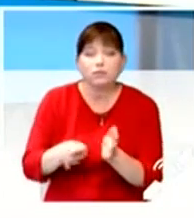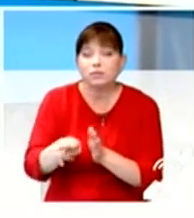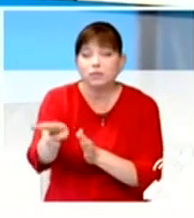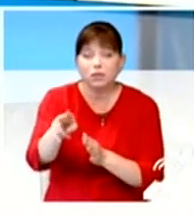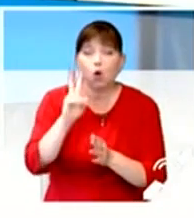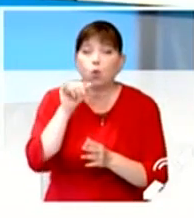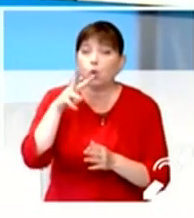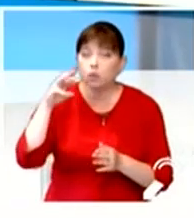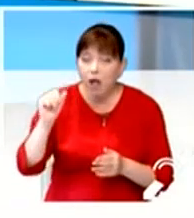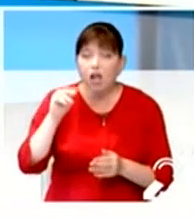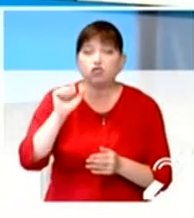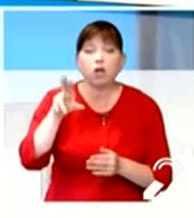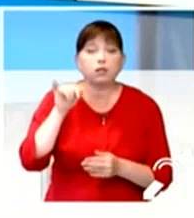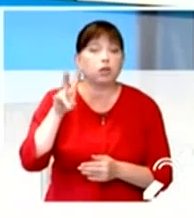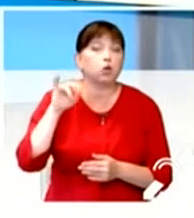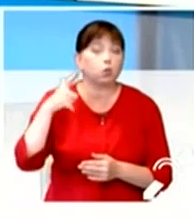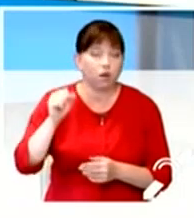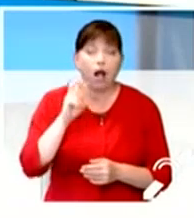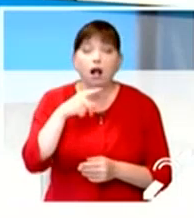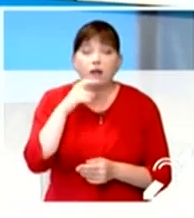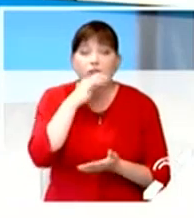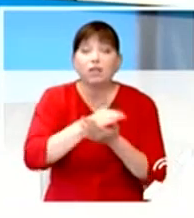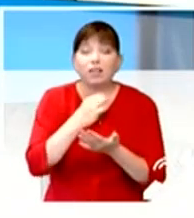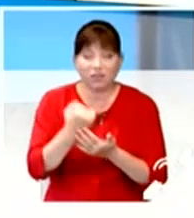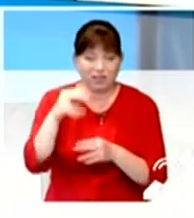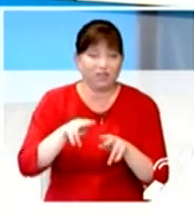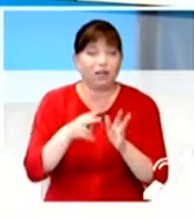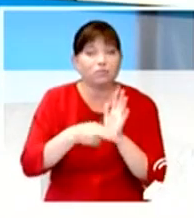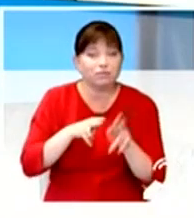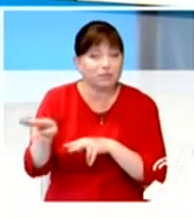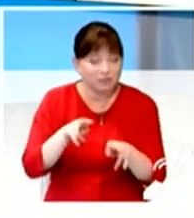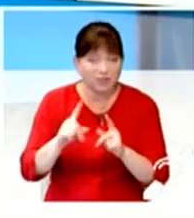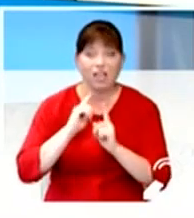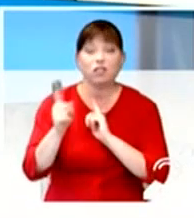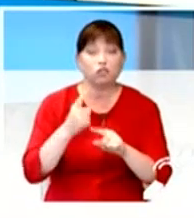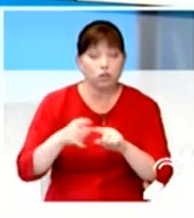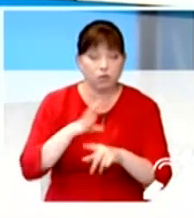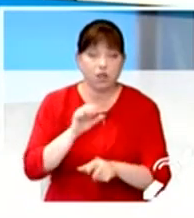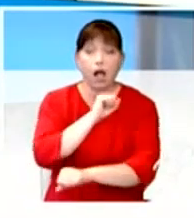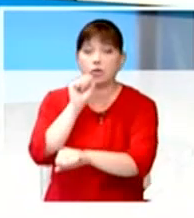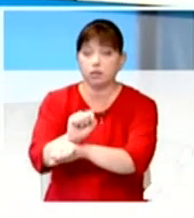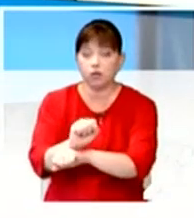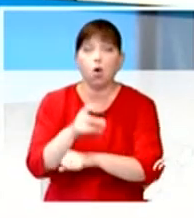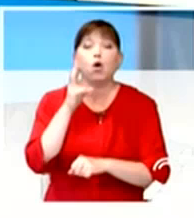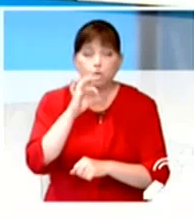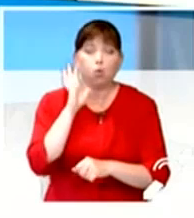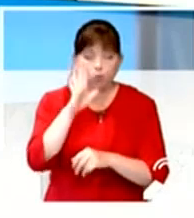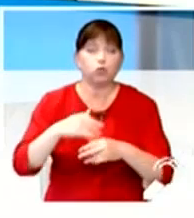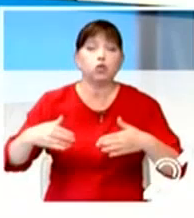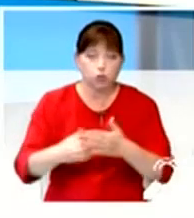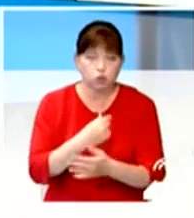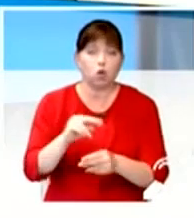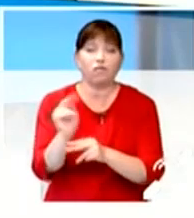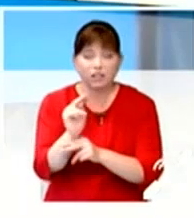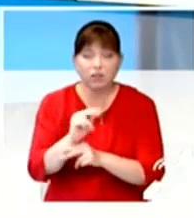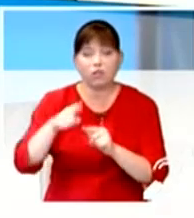ferată Culmea-Ciadărlunga. Potrivit responsabililor de la CFM, circulația pe acest tronson a fost sistată, dar va fi reluată abia